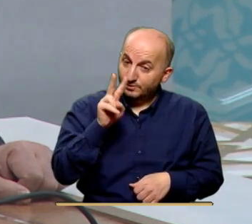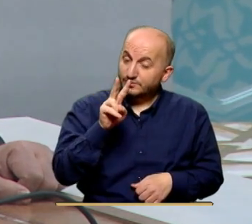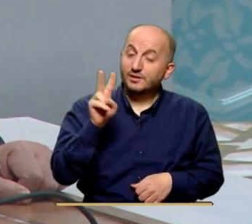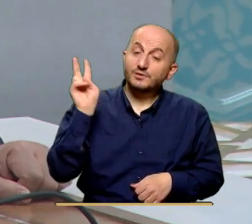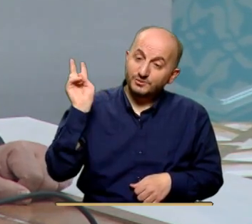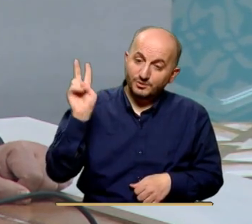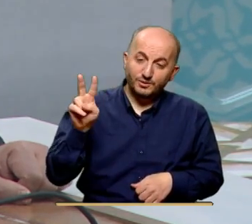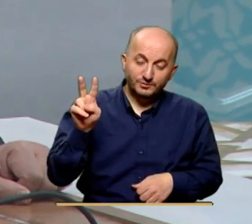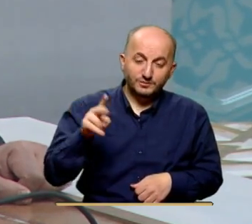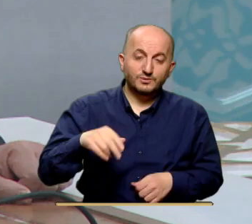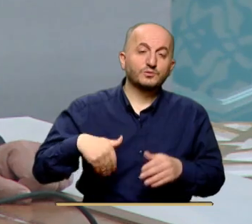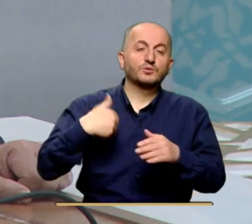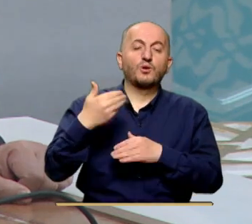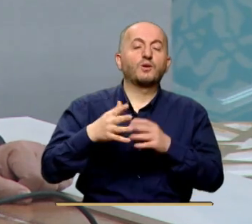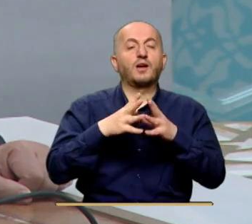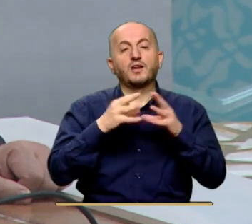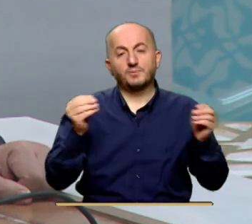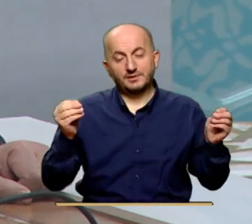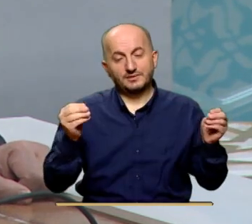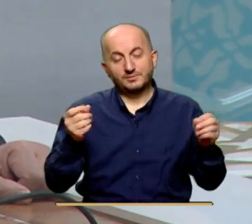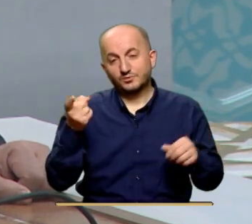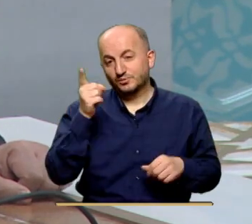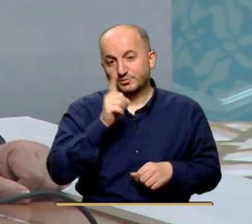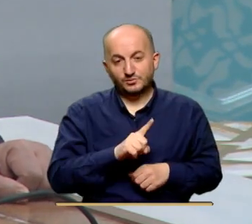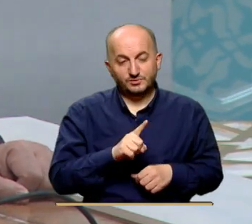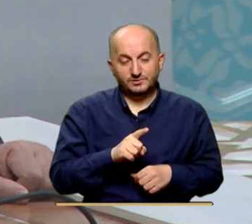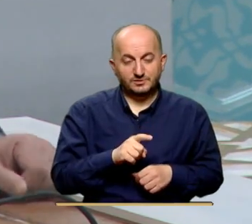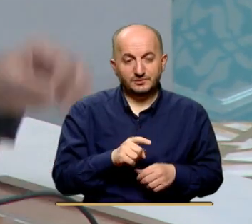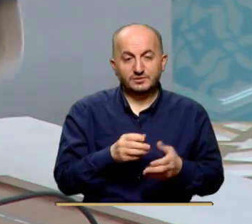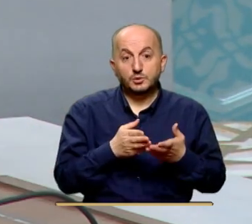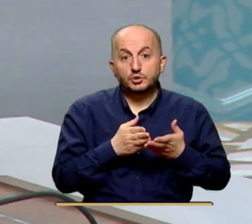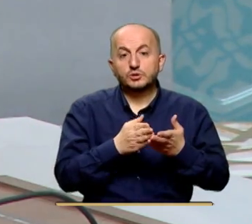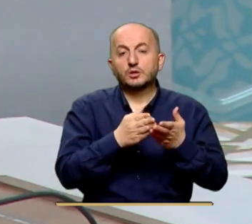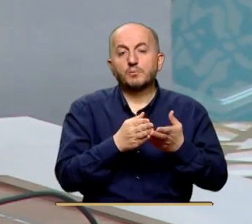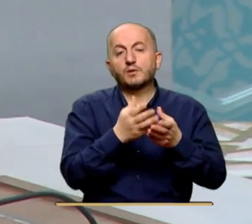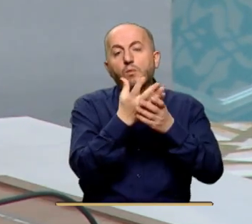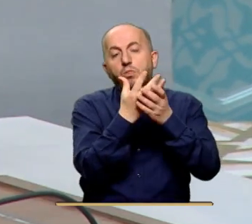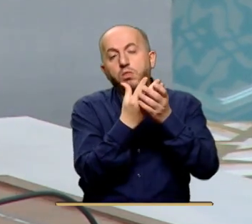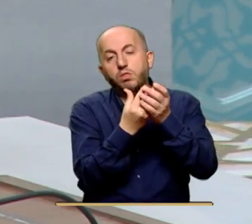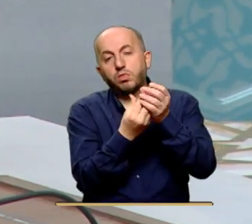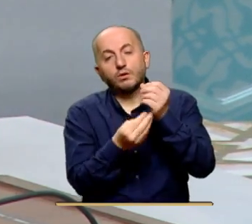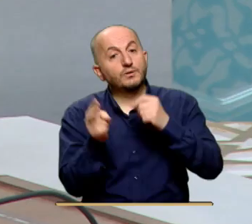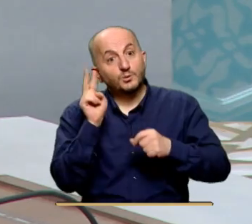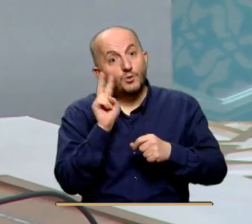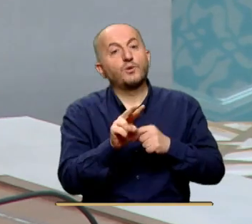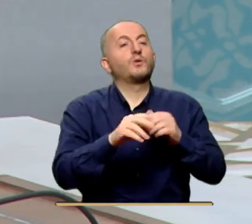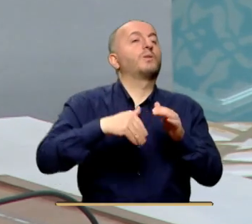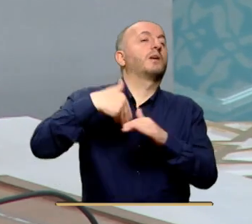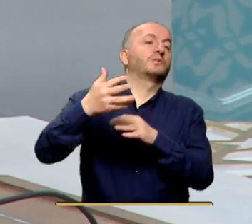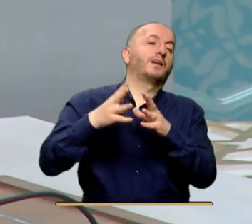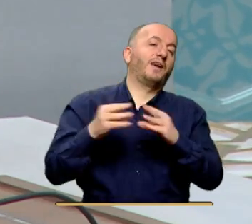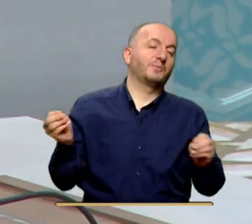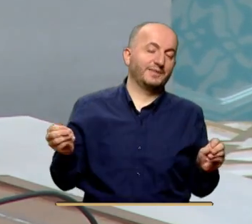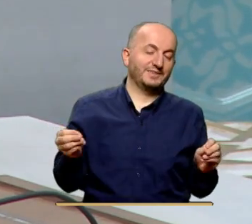gördü, sonra kaybettim. Çünkü Queen Elizabeth gemisinin batışını gördü. Onu gördüm ya